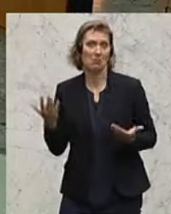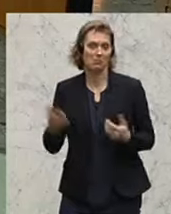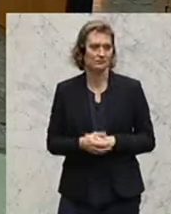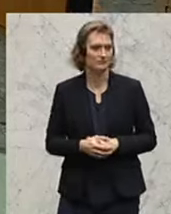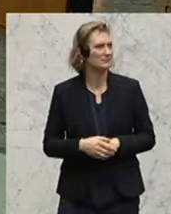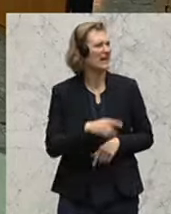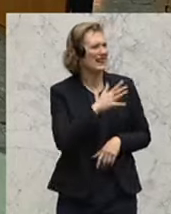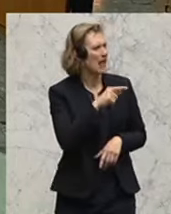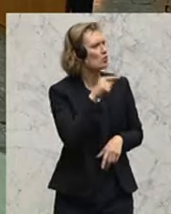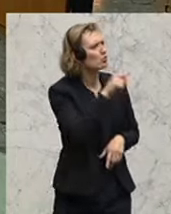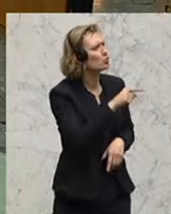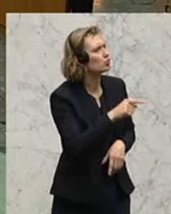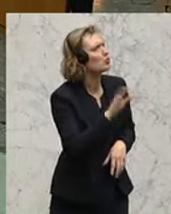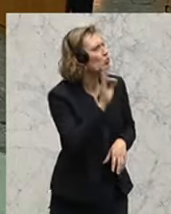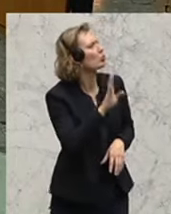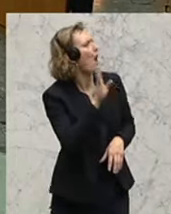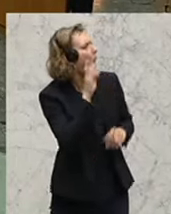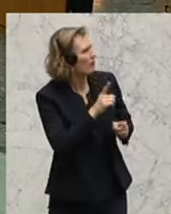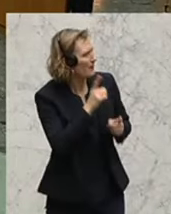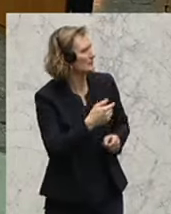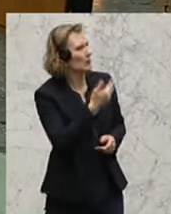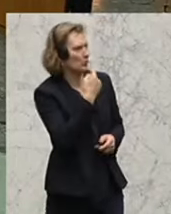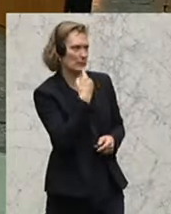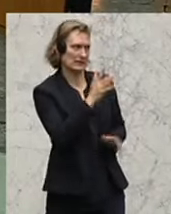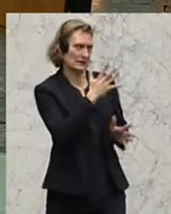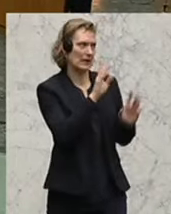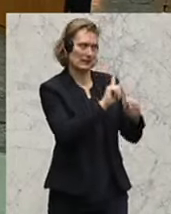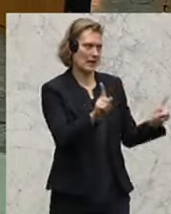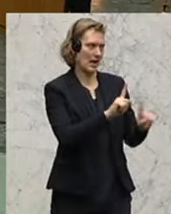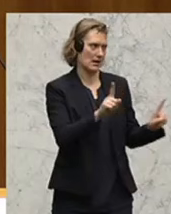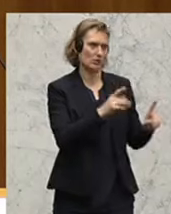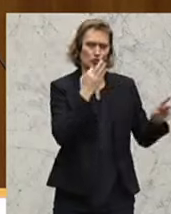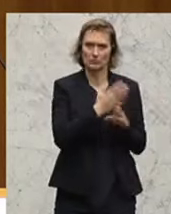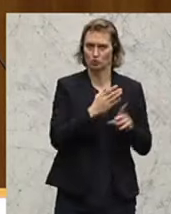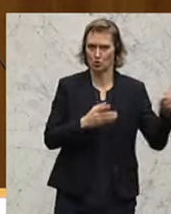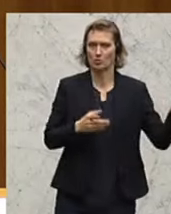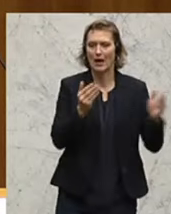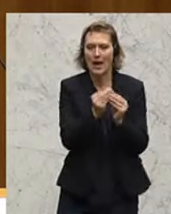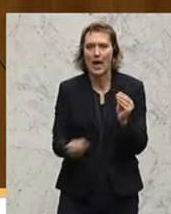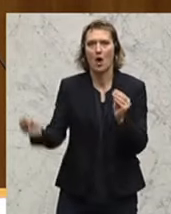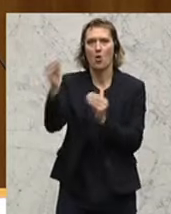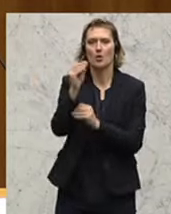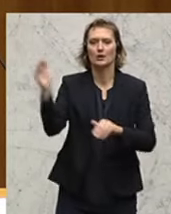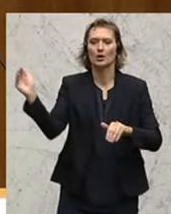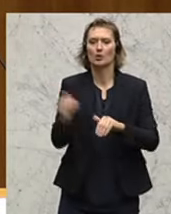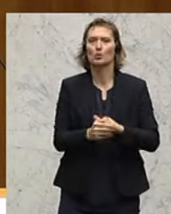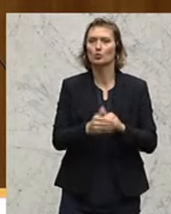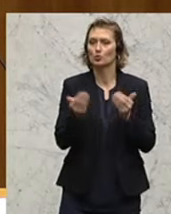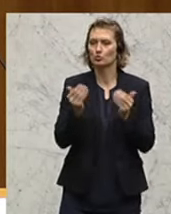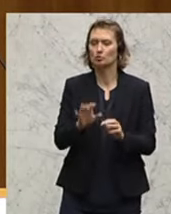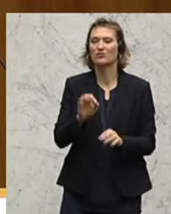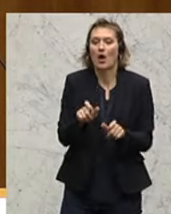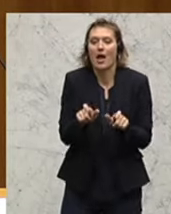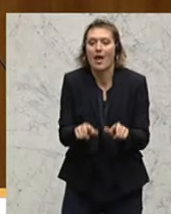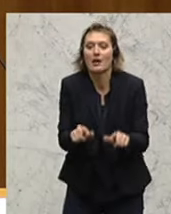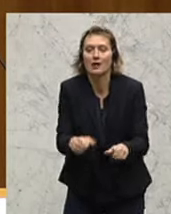er nicht gesagt, Herr Matznetter, so gut haben Sie zugehört. Wir haben auch einen erhöhten Kündigungsschutz für ältere